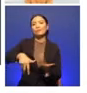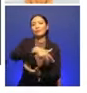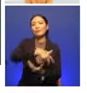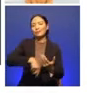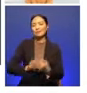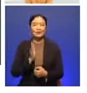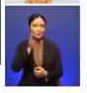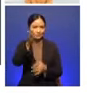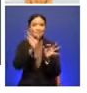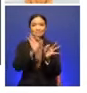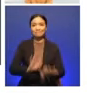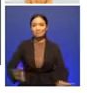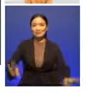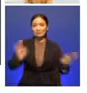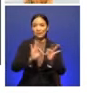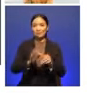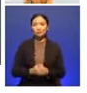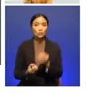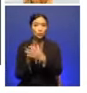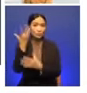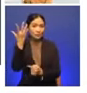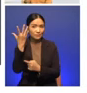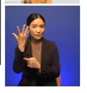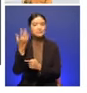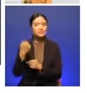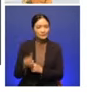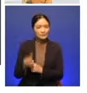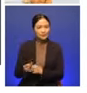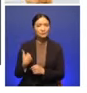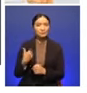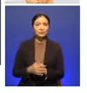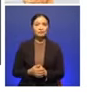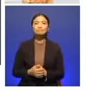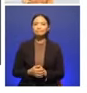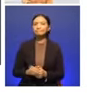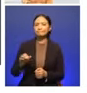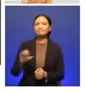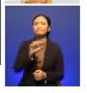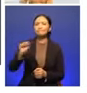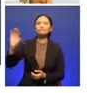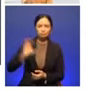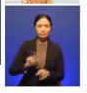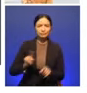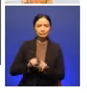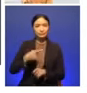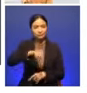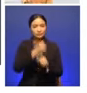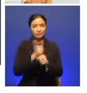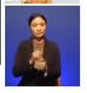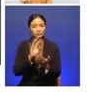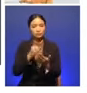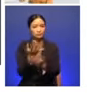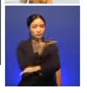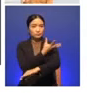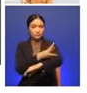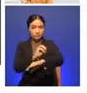ำคัญในอนาคตเลยว่านอกจากต้นไม้เรามีกรณีศึกษานะครับอันนี้ก็ได้ทุนจากสสนะครับเราไปทำที่มหาสารคาม